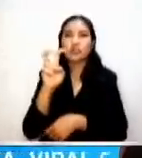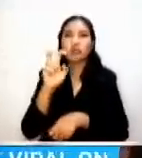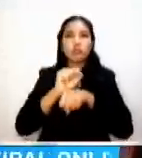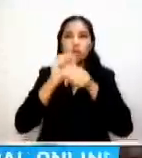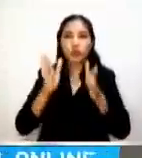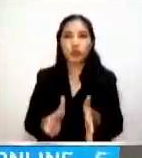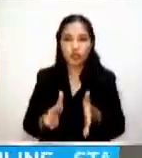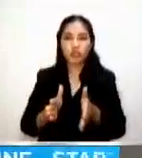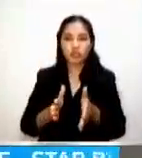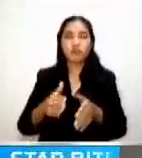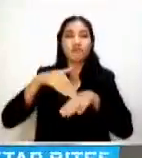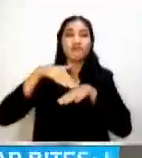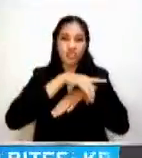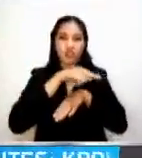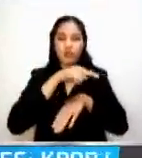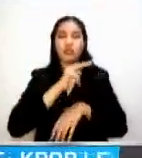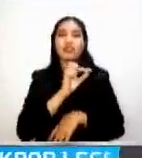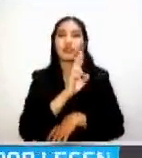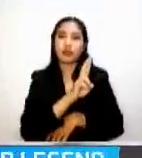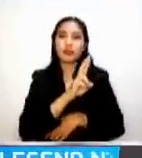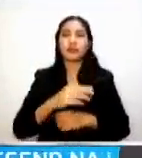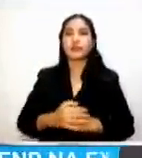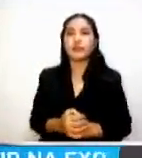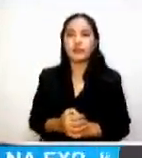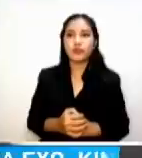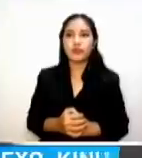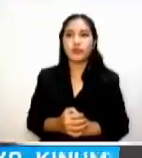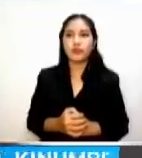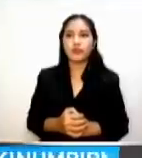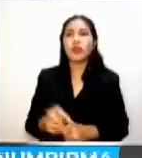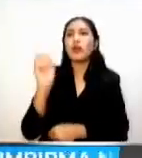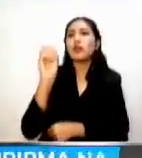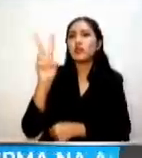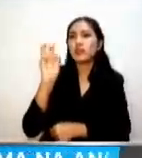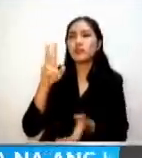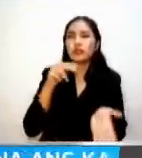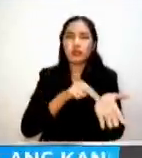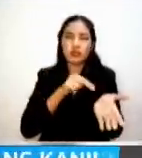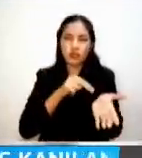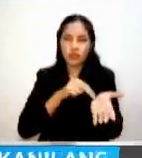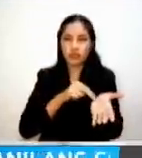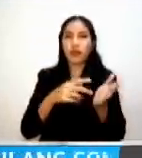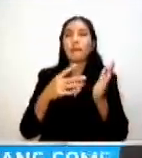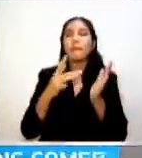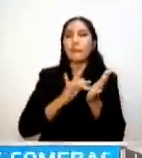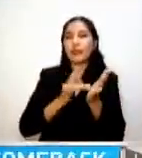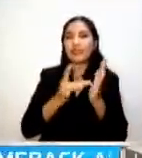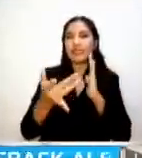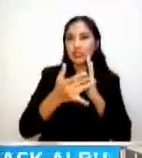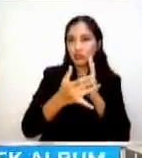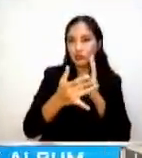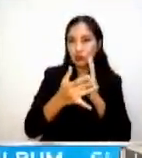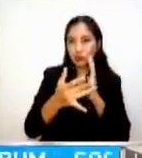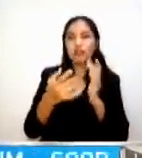first batch. 12 nurse at medical technologist naman ang unang batch na ipadadala ng Zamboanga Region sa Lunes. Pero hindi